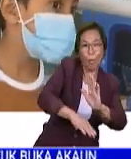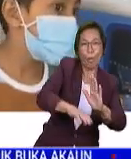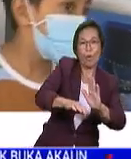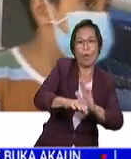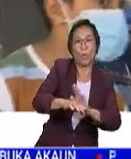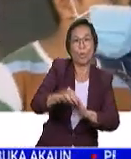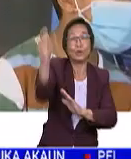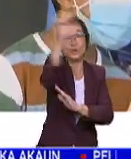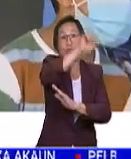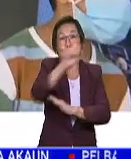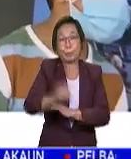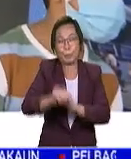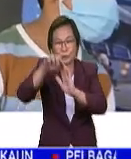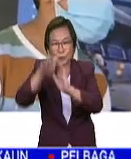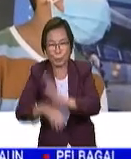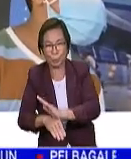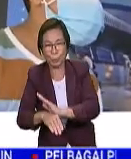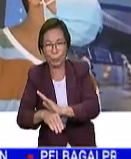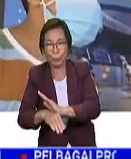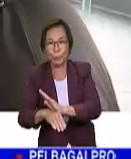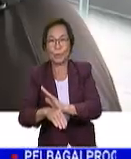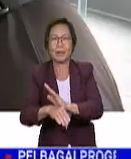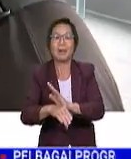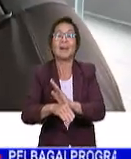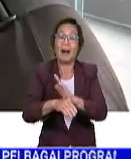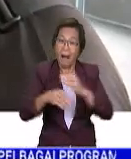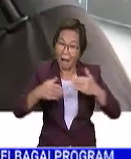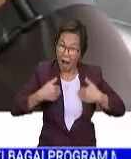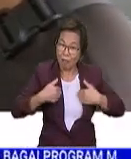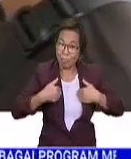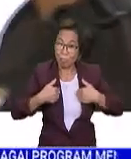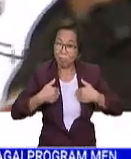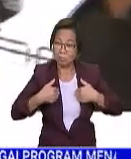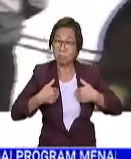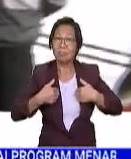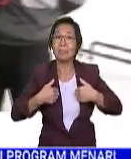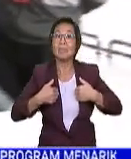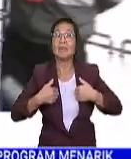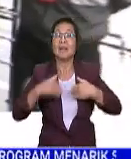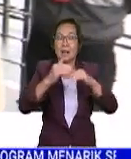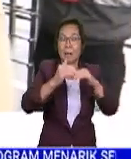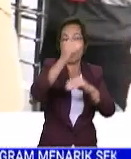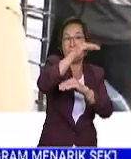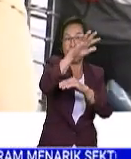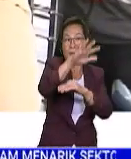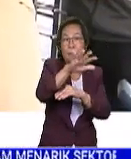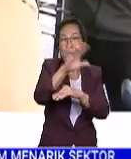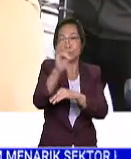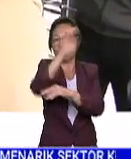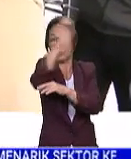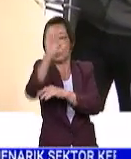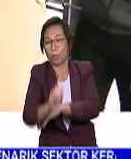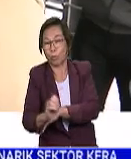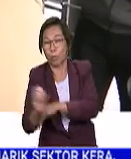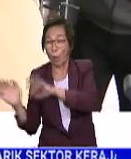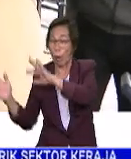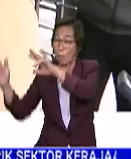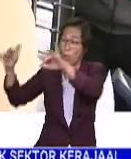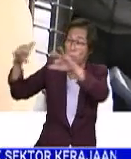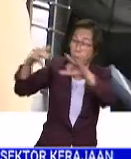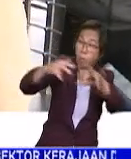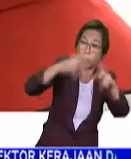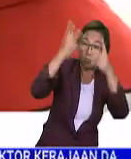Super Deal ke pelantar kaca starvw yang mana telah mencapai sasaran lebih 57% kehadiran